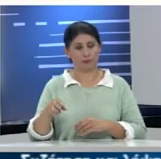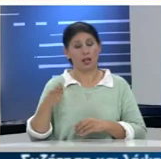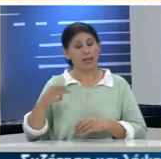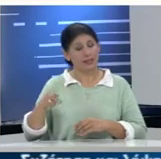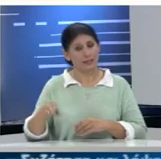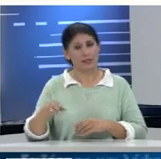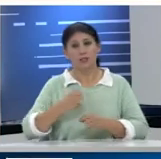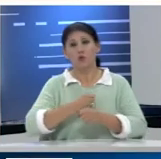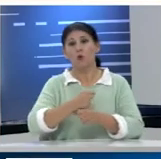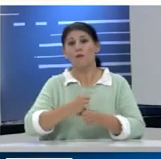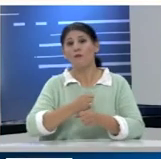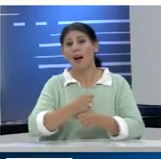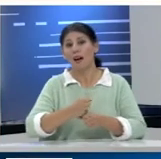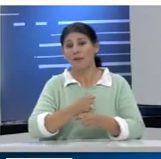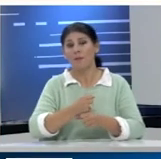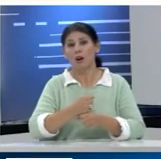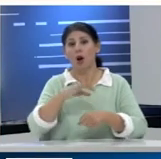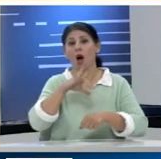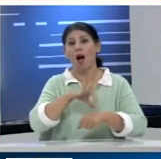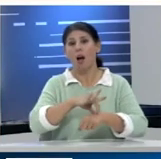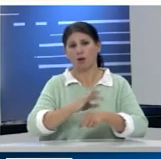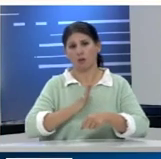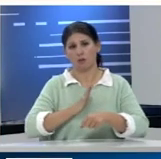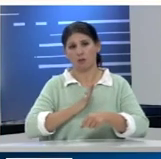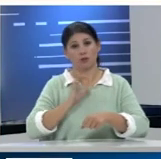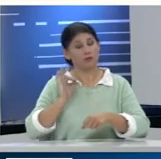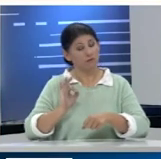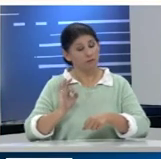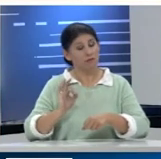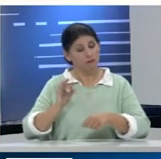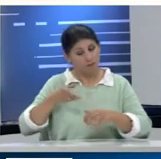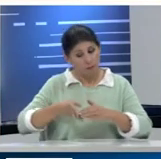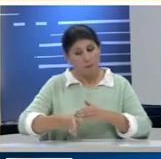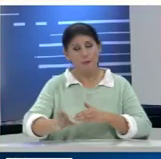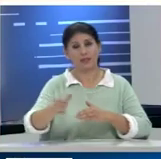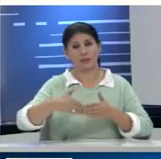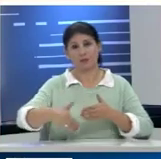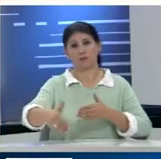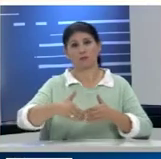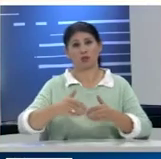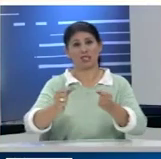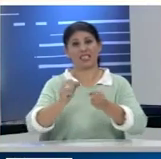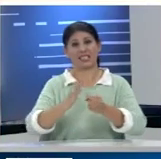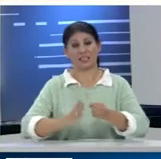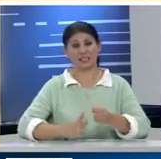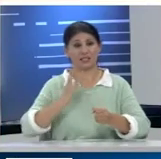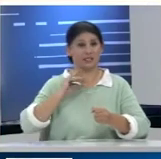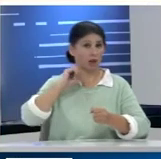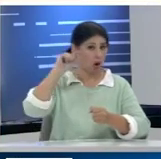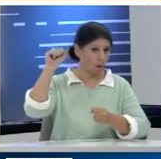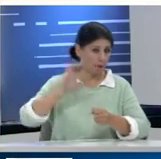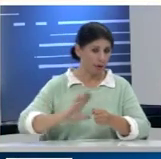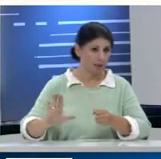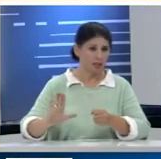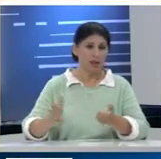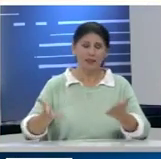αφορά το φάρμακο, τα φάρμακα άρρωστων ανθρώπων και μάλιστα μέσα στην περίοδο της κρίσης, μέσα στην περίοδο της χρεοκοπίας,